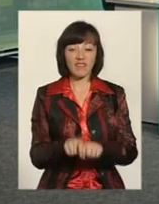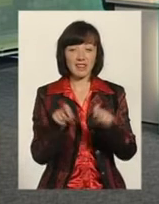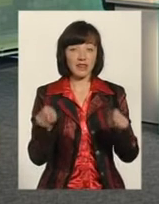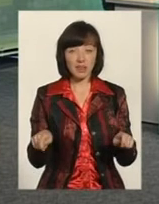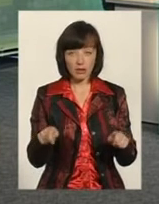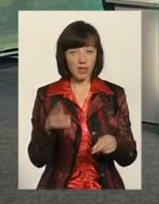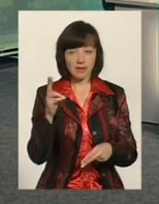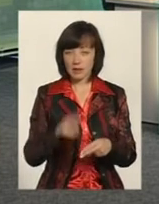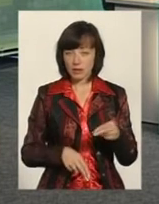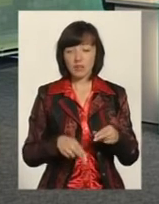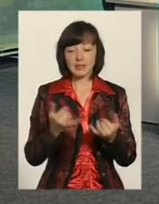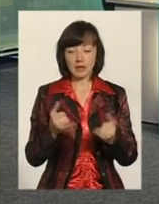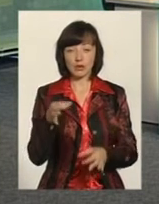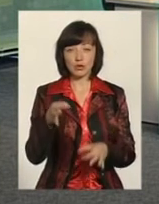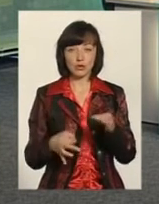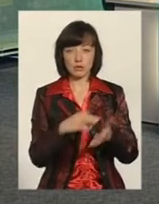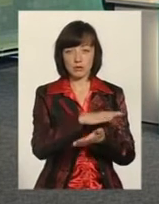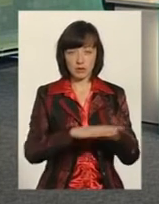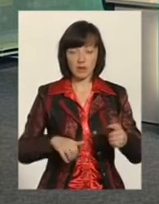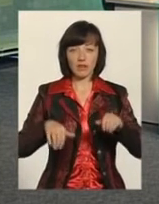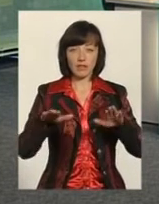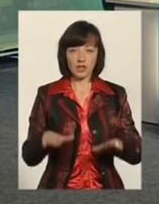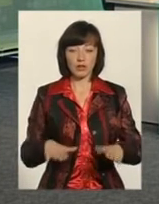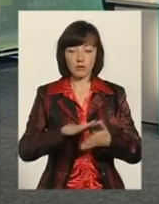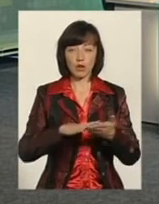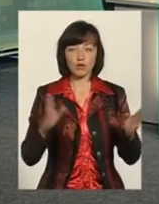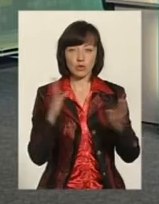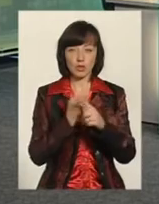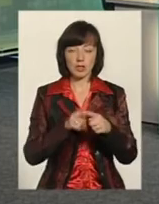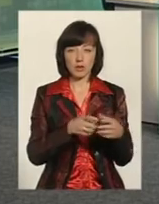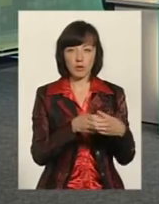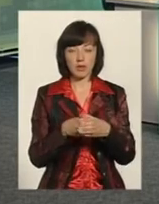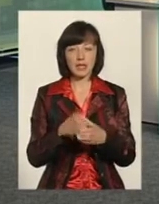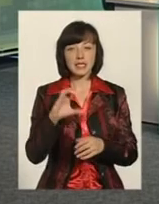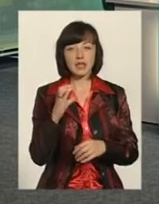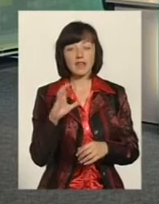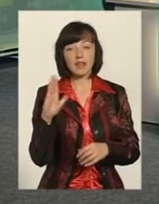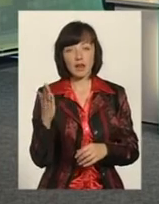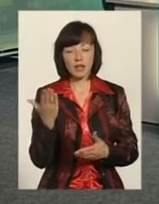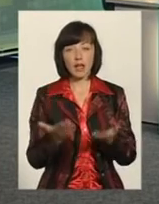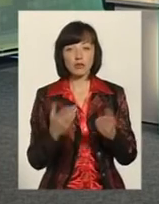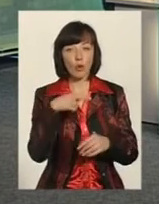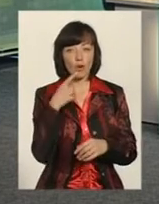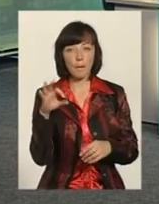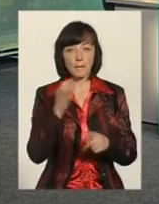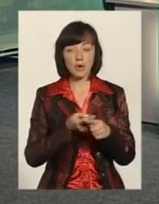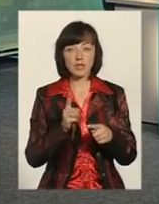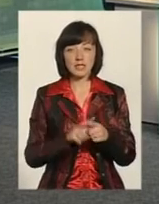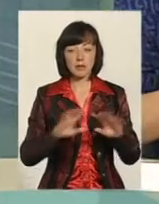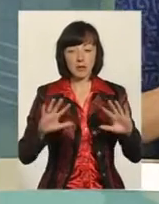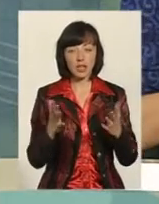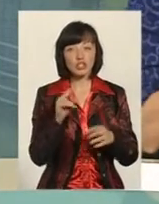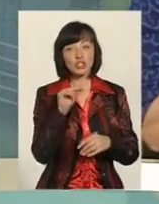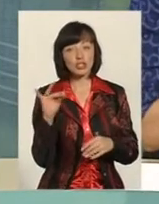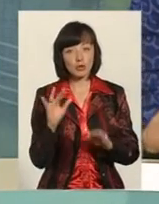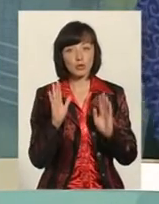Я думаю, що суд вирішить подальшу долю цієї громади. Сергію Віталійовичу, якщо говорити про цей прецедент, чи стане